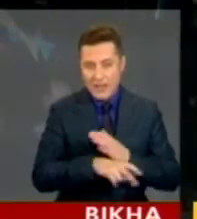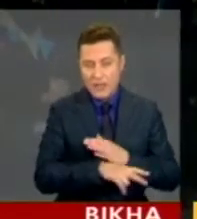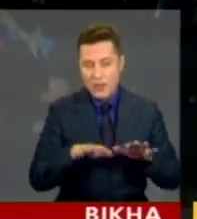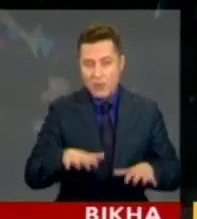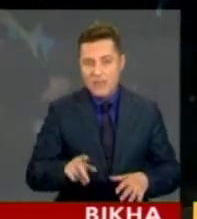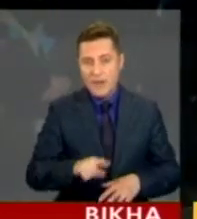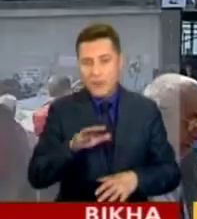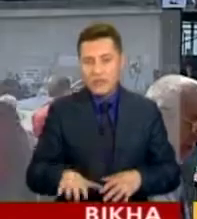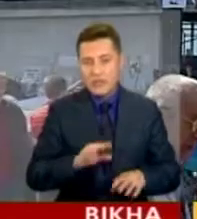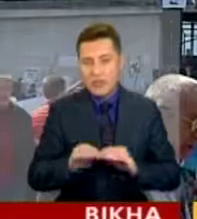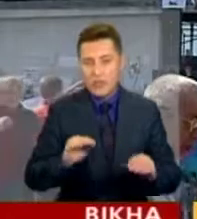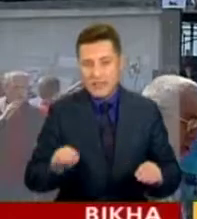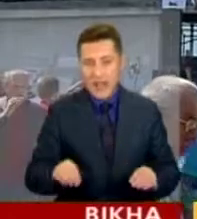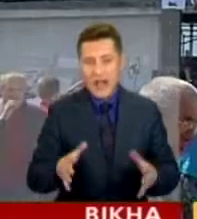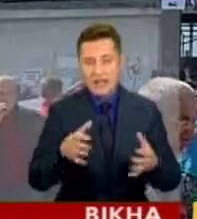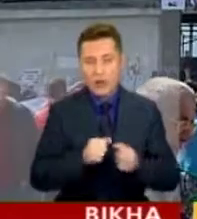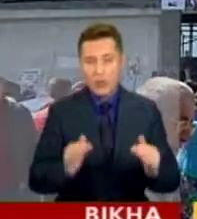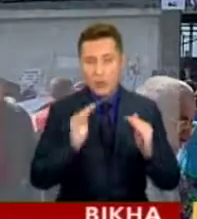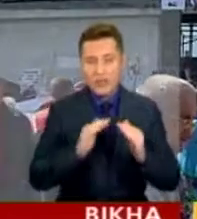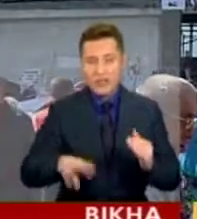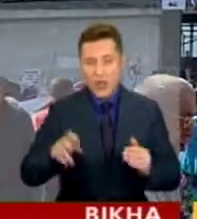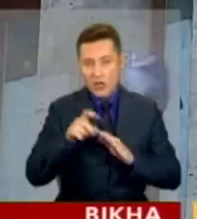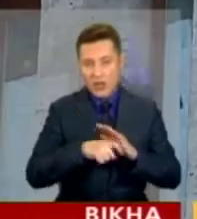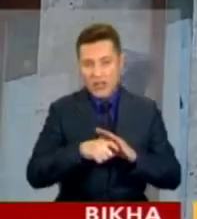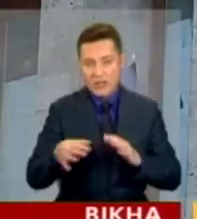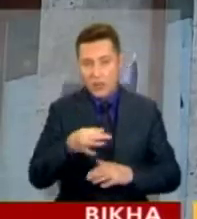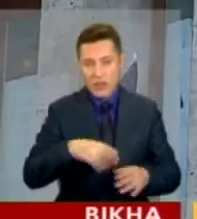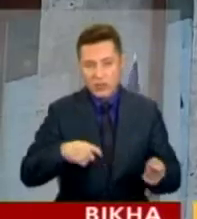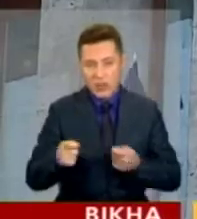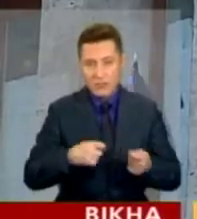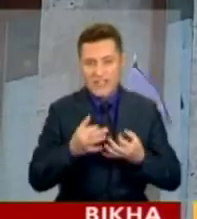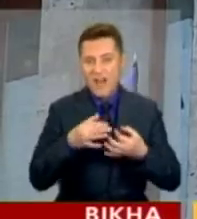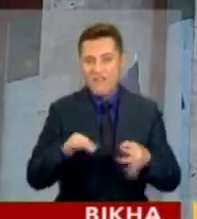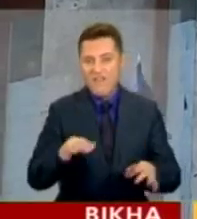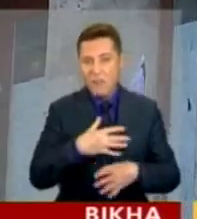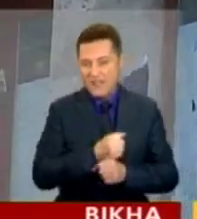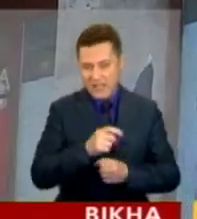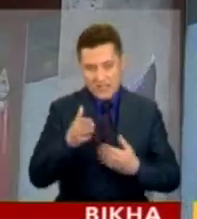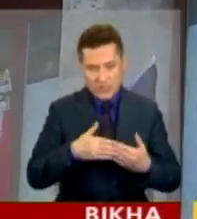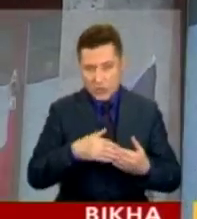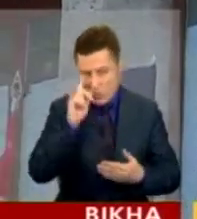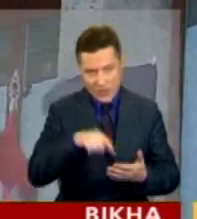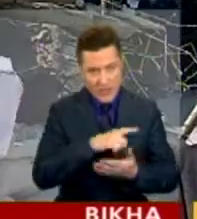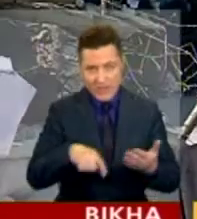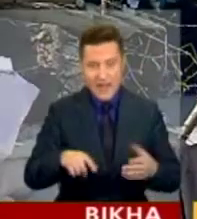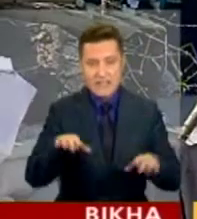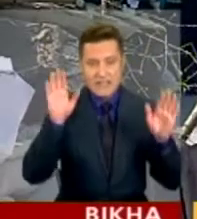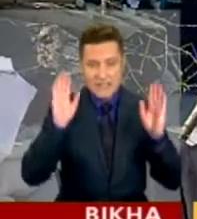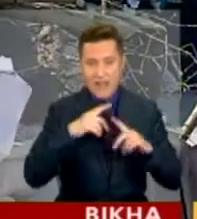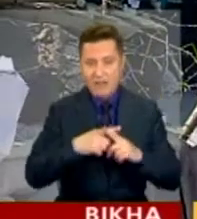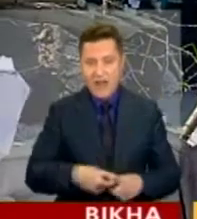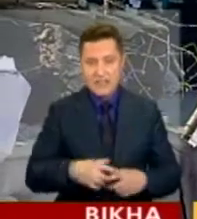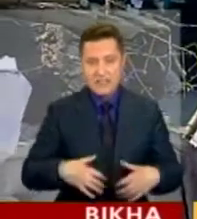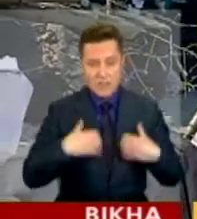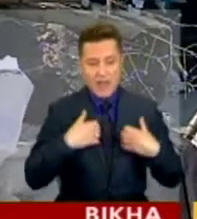постійної дислокації – захоплену будівлю Донецької обласної адміністрації. В амністію не вірять. Здаватися – бояться. Я в це не